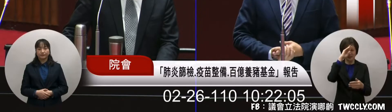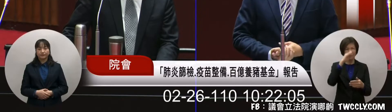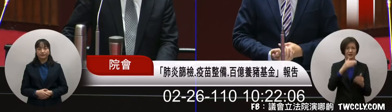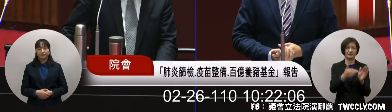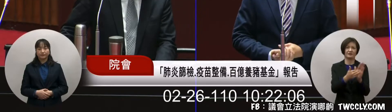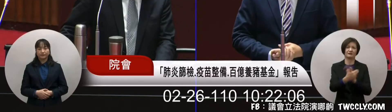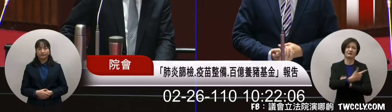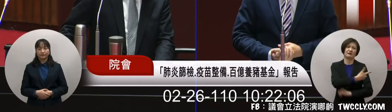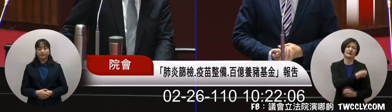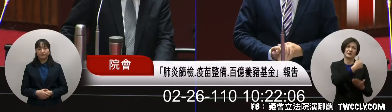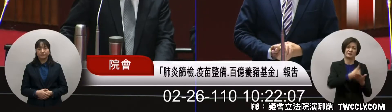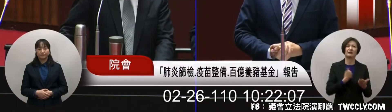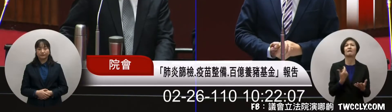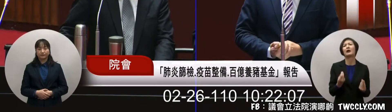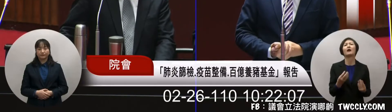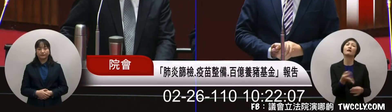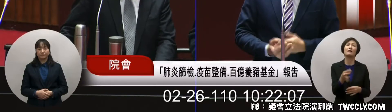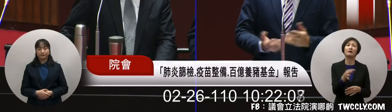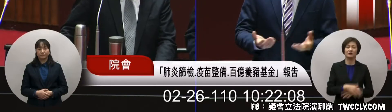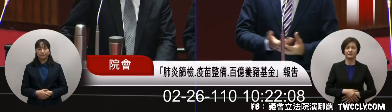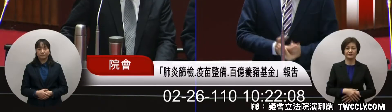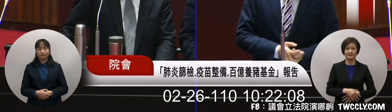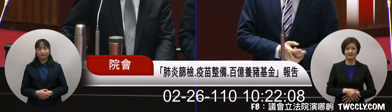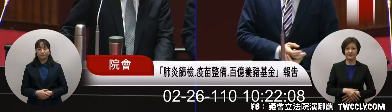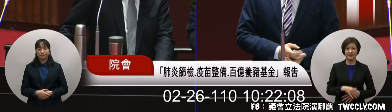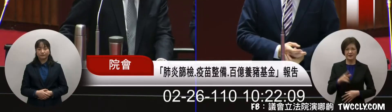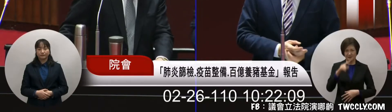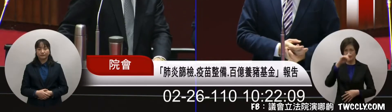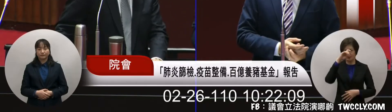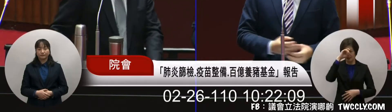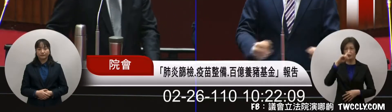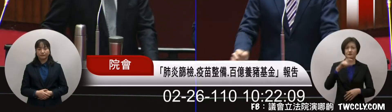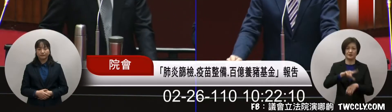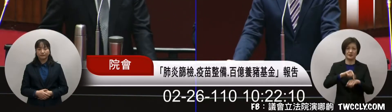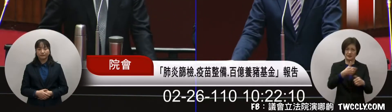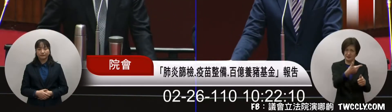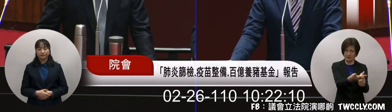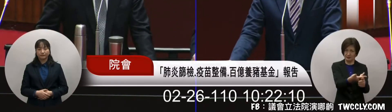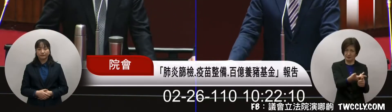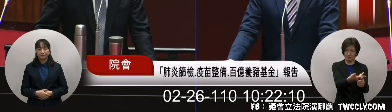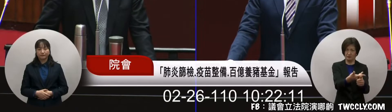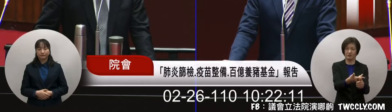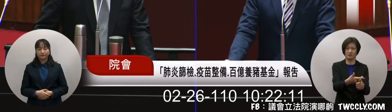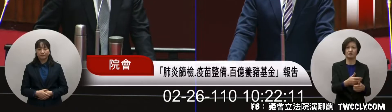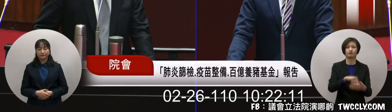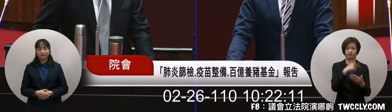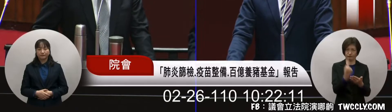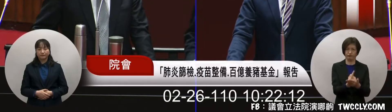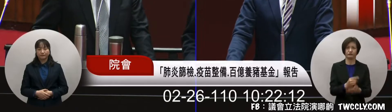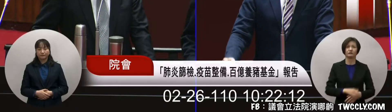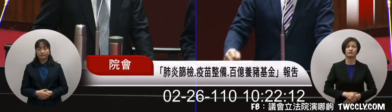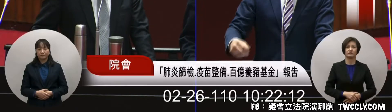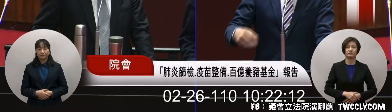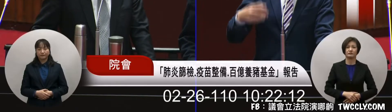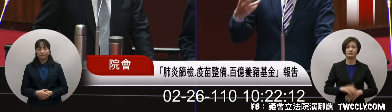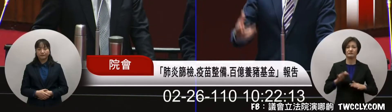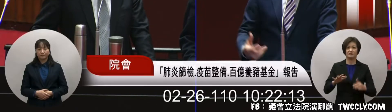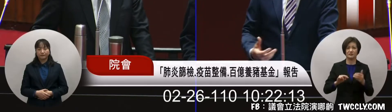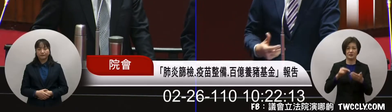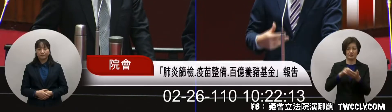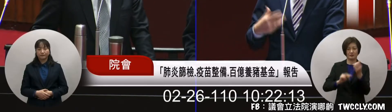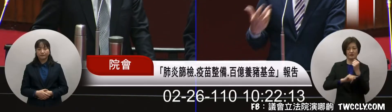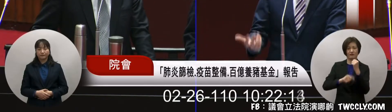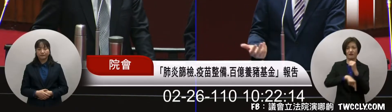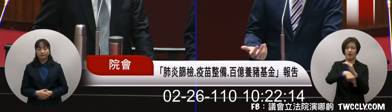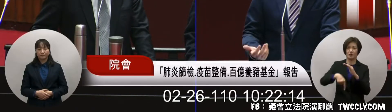想问这个问题而已。所以我想是不是给您一个完整的时间，因为他刚才一直都没有给你完整时间说明，在国会殿堂上面公然的把一些不正确